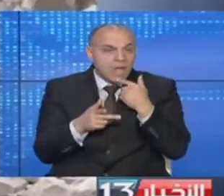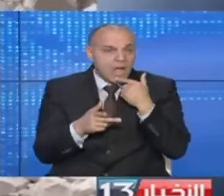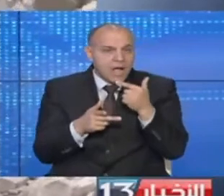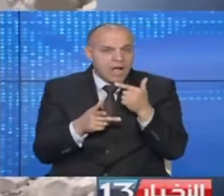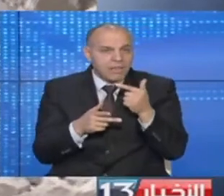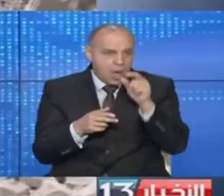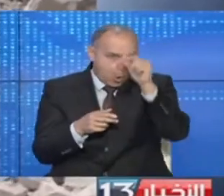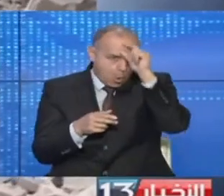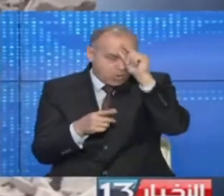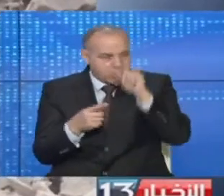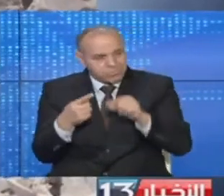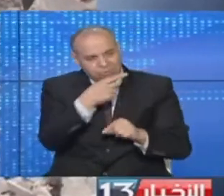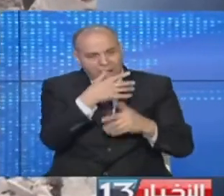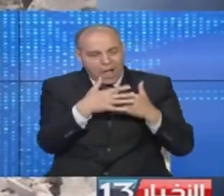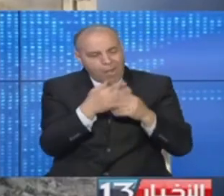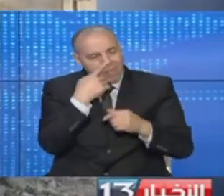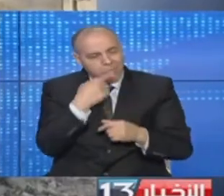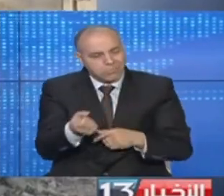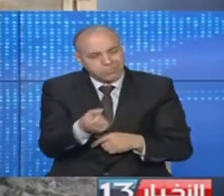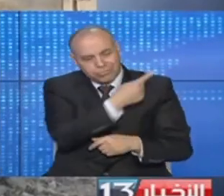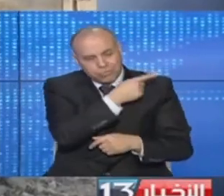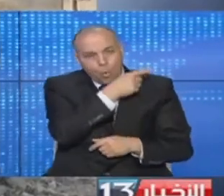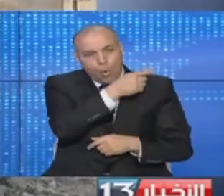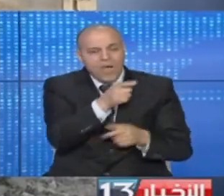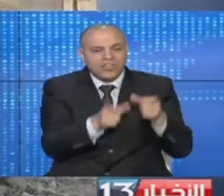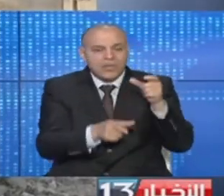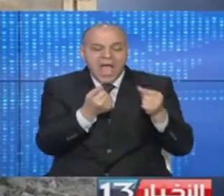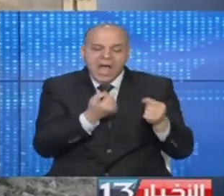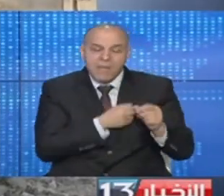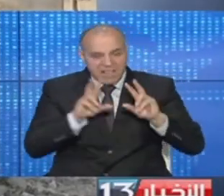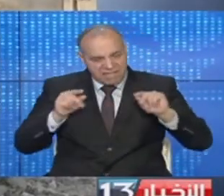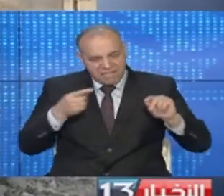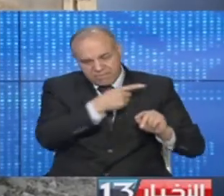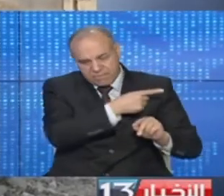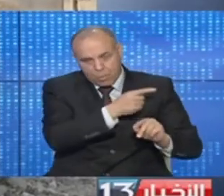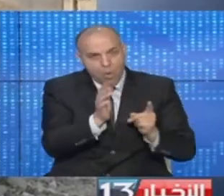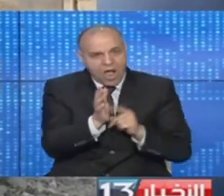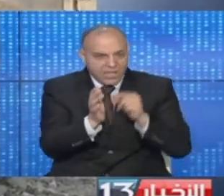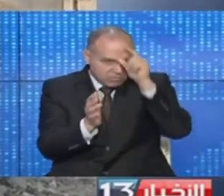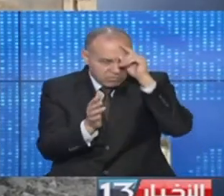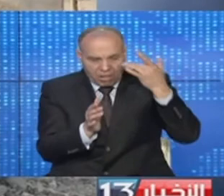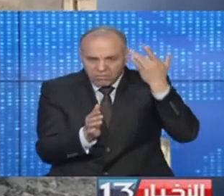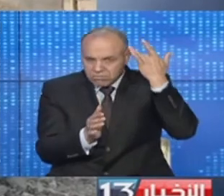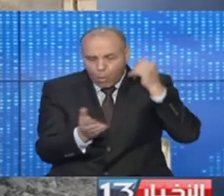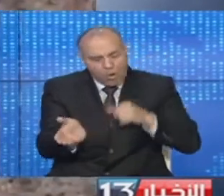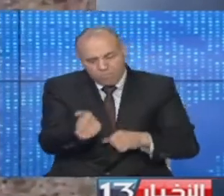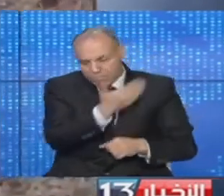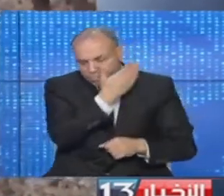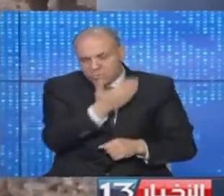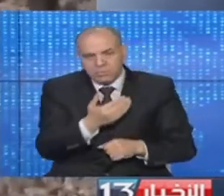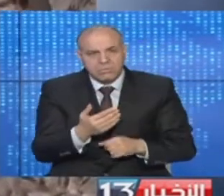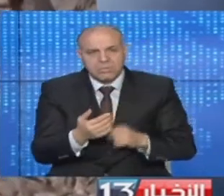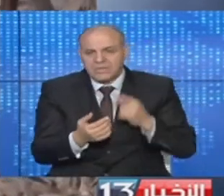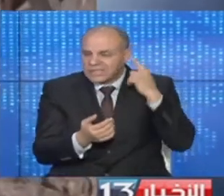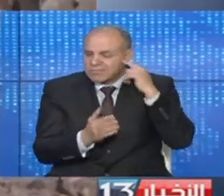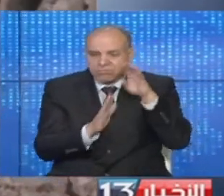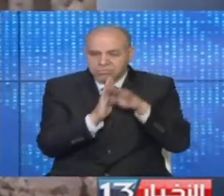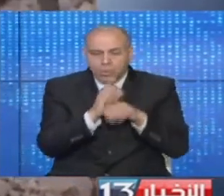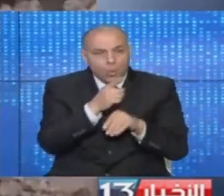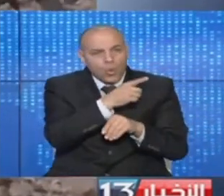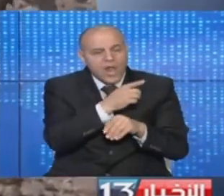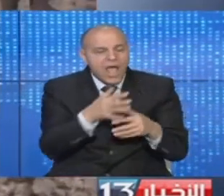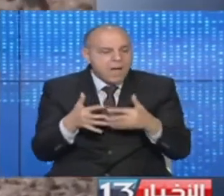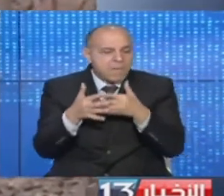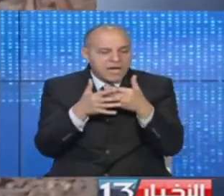أدان الحوثيون القرار الأمريكي بتصنيفهم كجماعة إرهابية وأكدوا تجاهلهم لأي تصنيف ينطلق